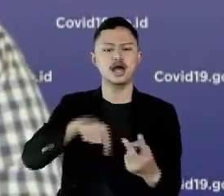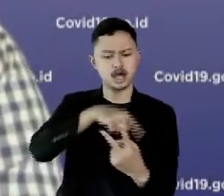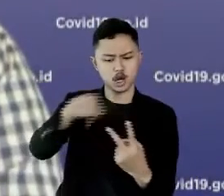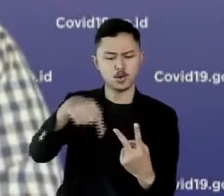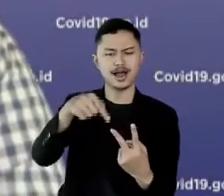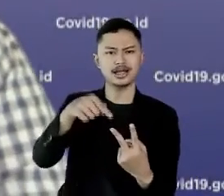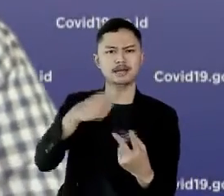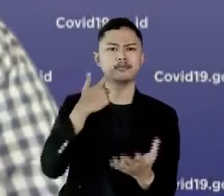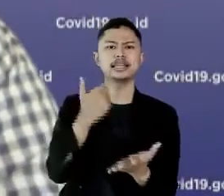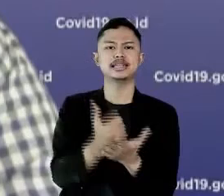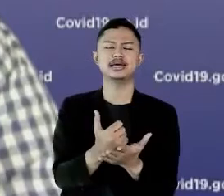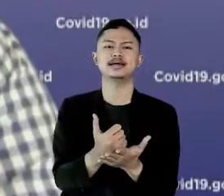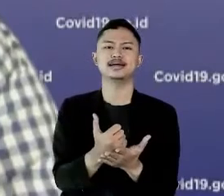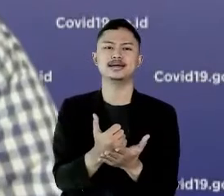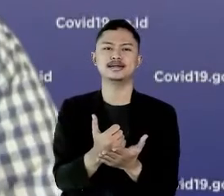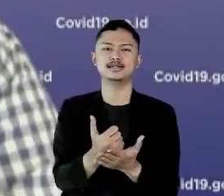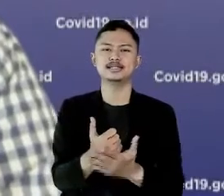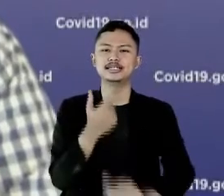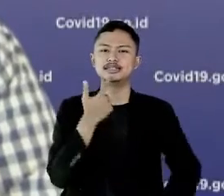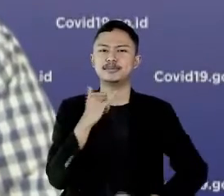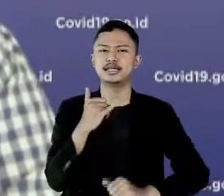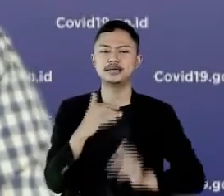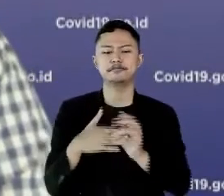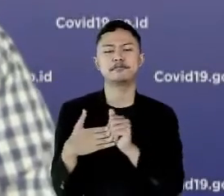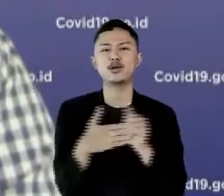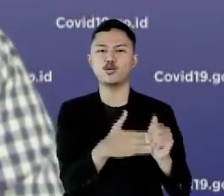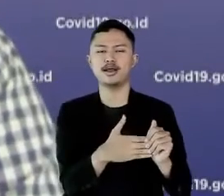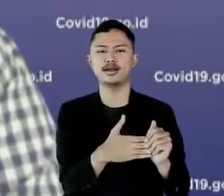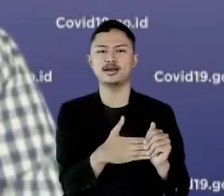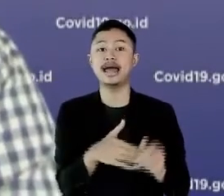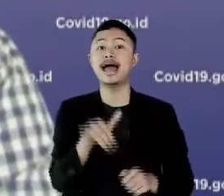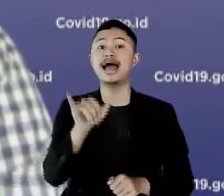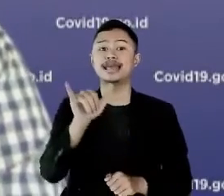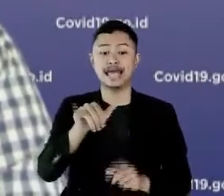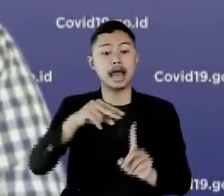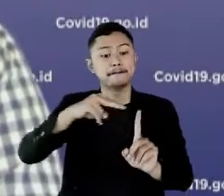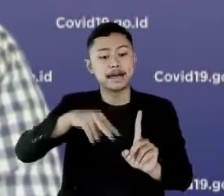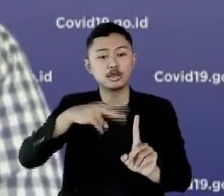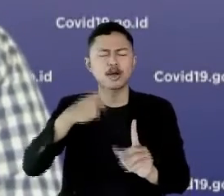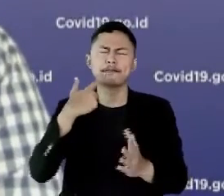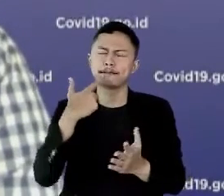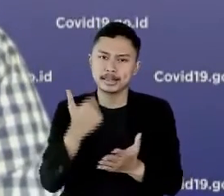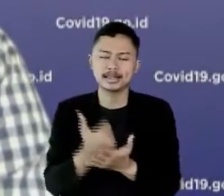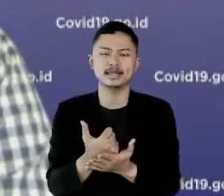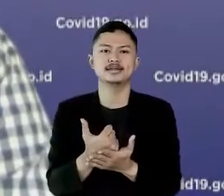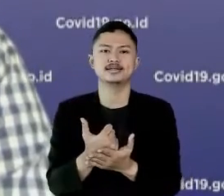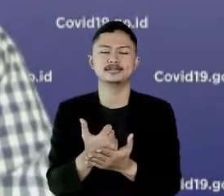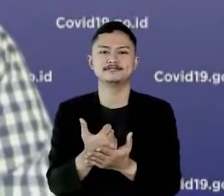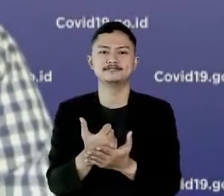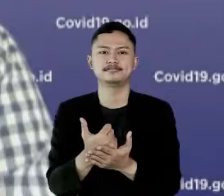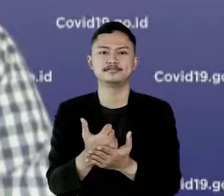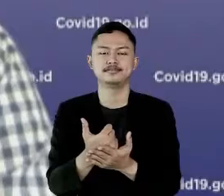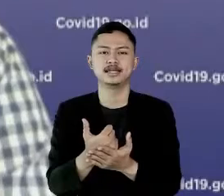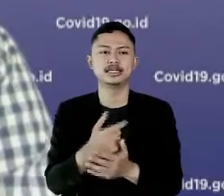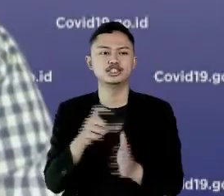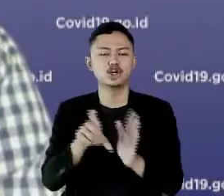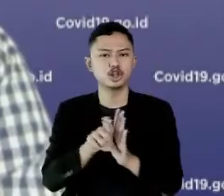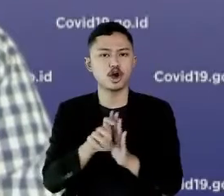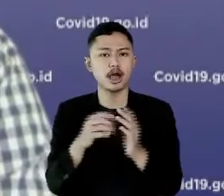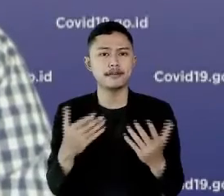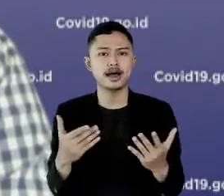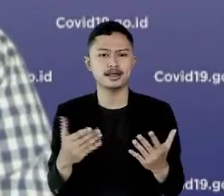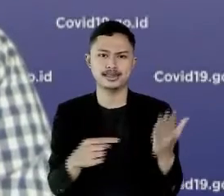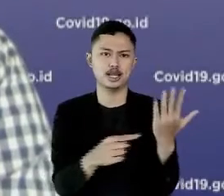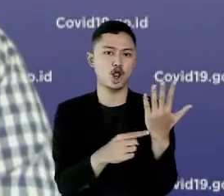harus kemudian kita jadikan acuan. Tetap penting ada pemantauan dan apa penegakan secara eksternal, baik misalnya